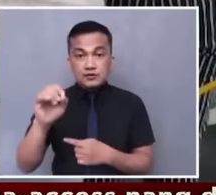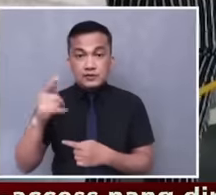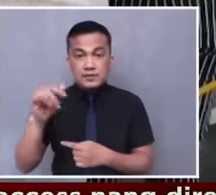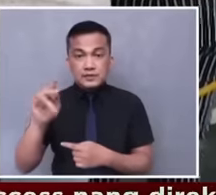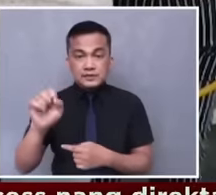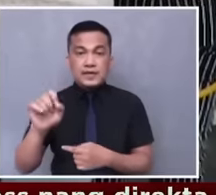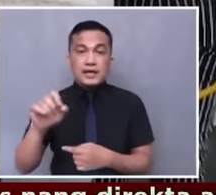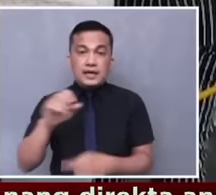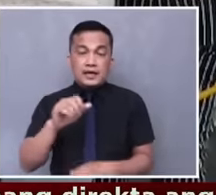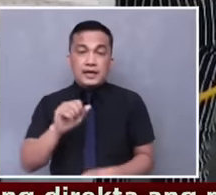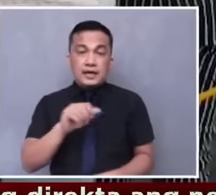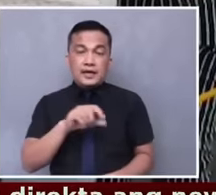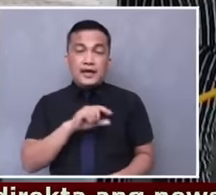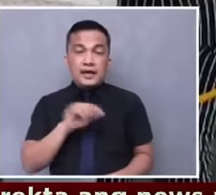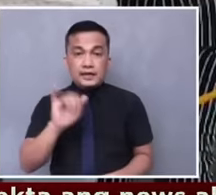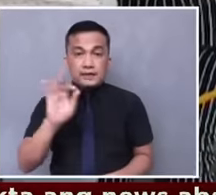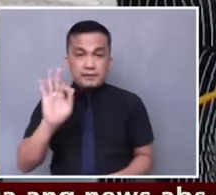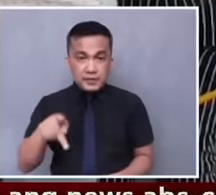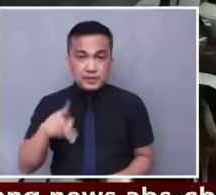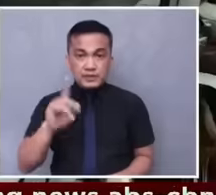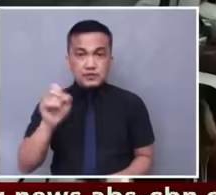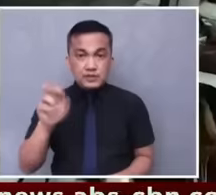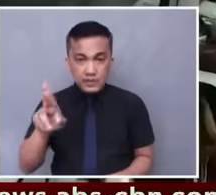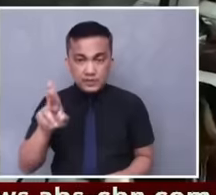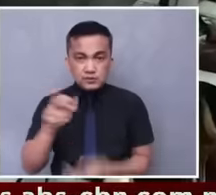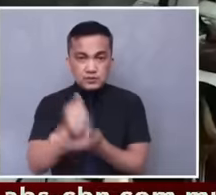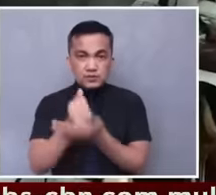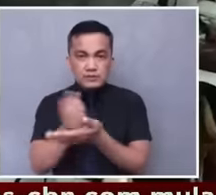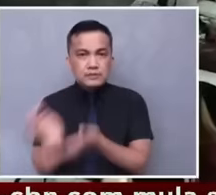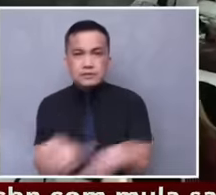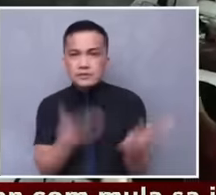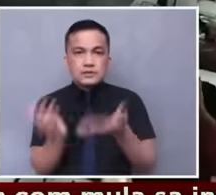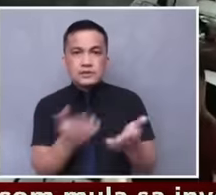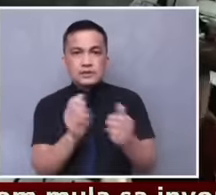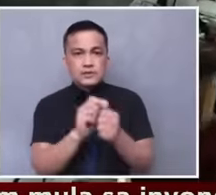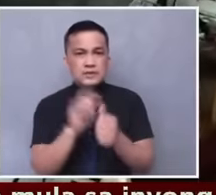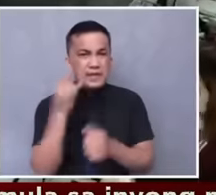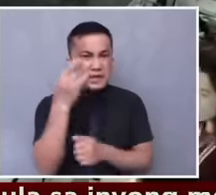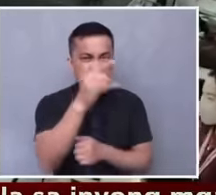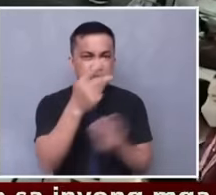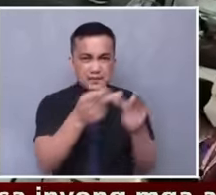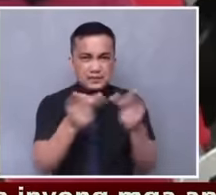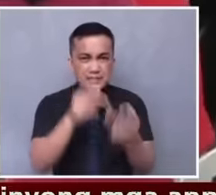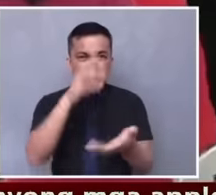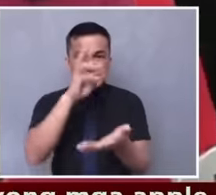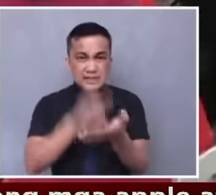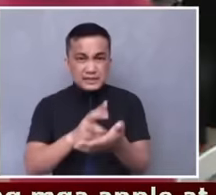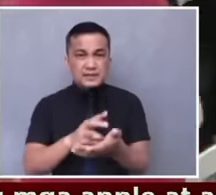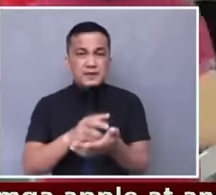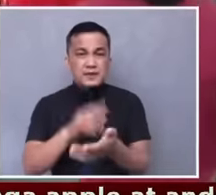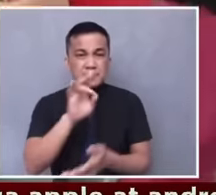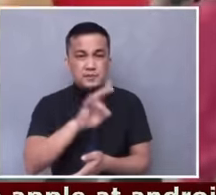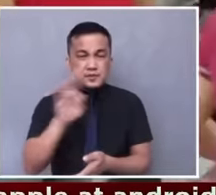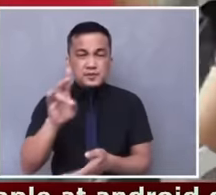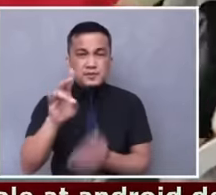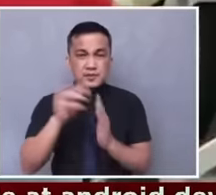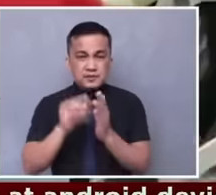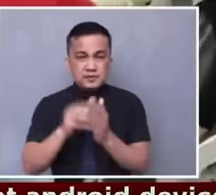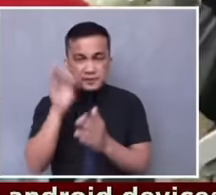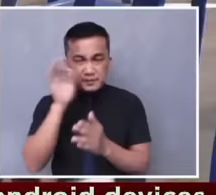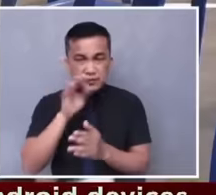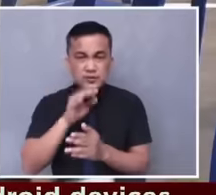para madalhan ng bakuna maging ang malalayong lugar. Mula sa target na 77 milyong Pilipino o 70% ng